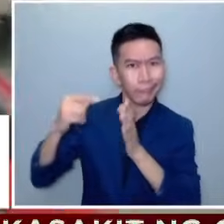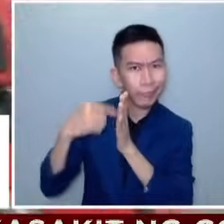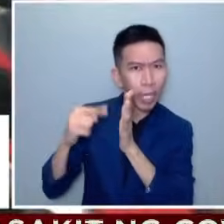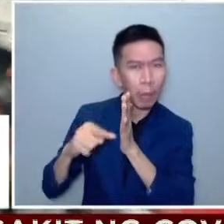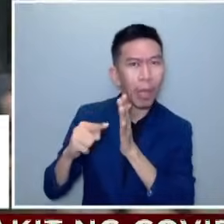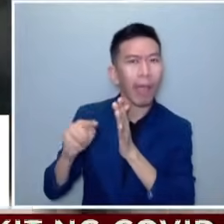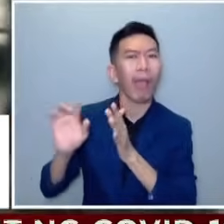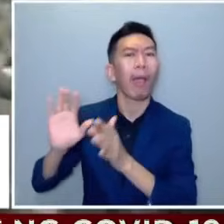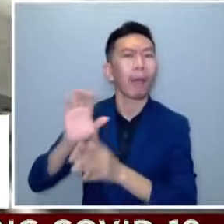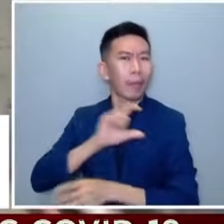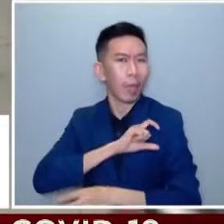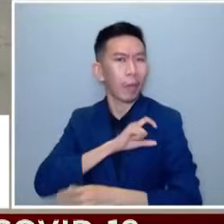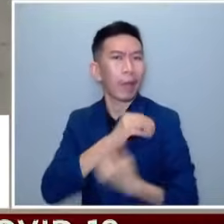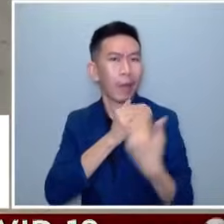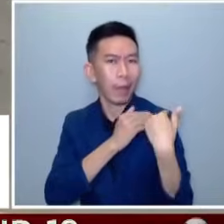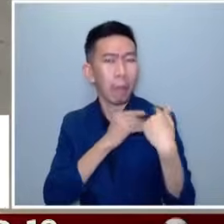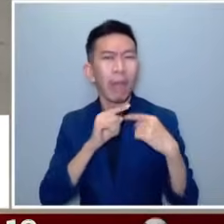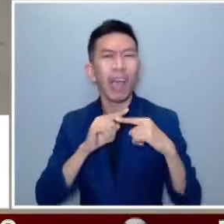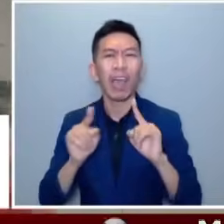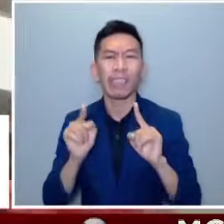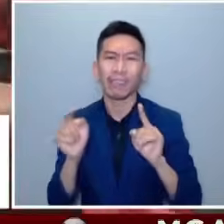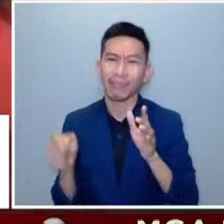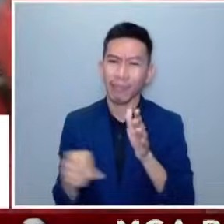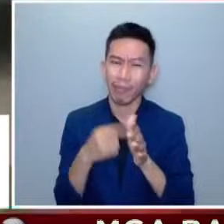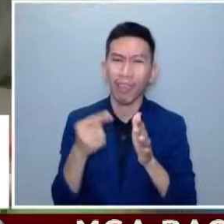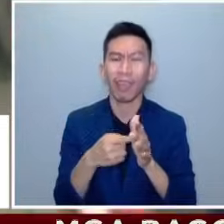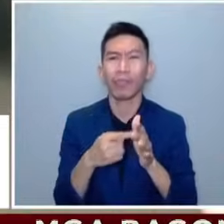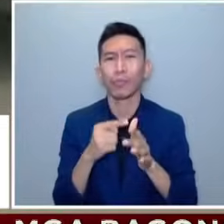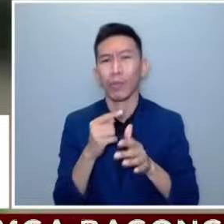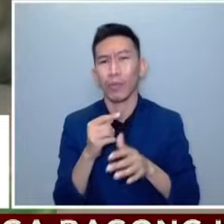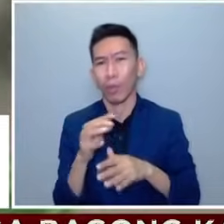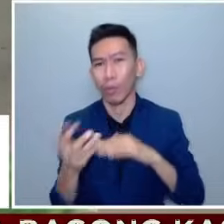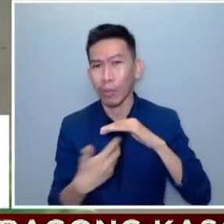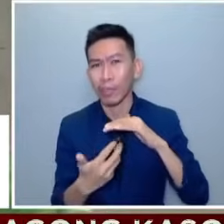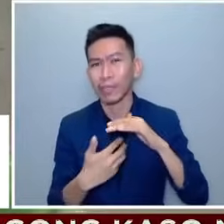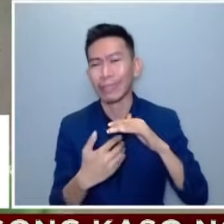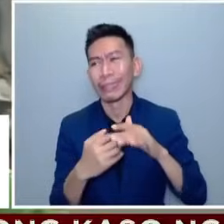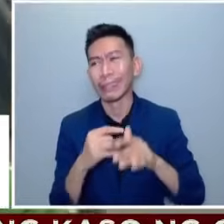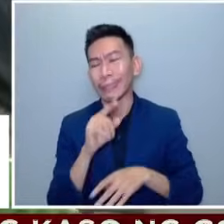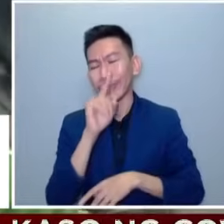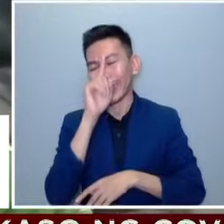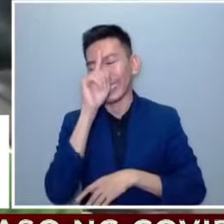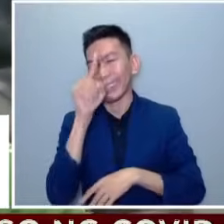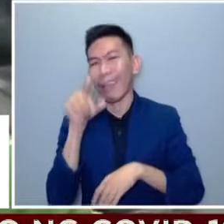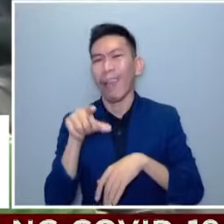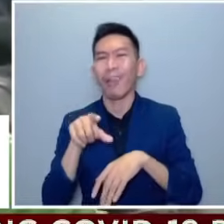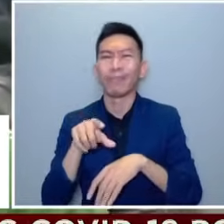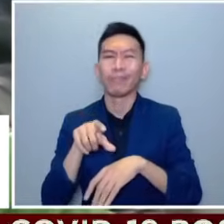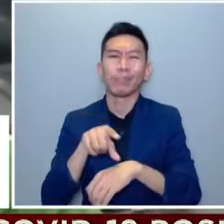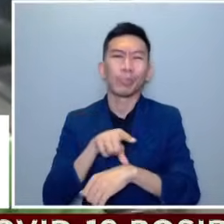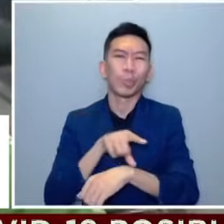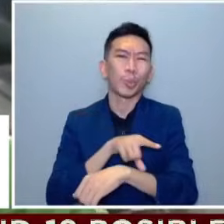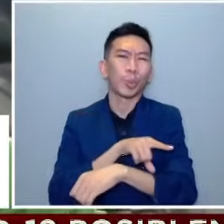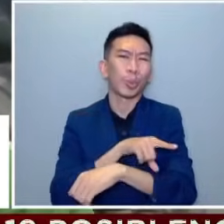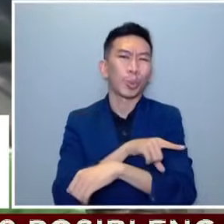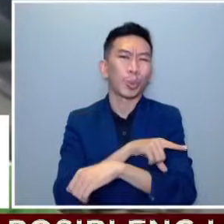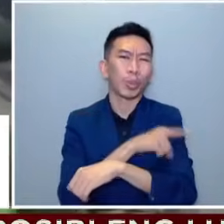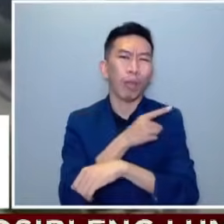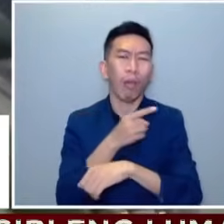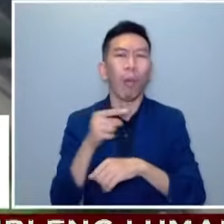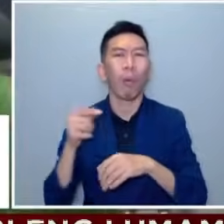sa amin, minsan kasi nagsabira ang tagal. Hindi naman nila naisip na alam na ng